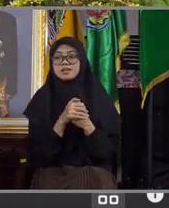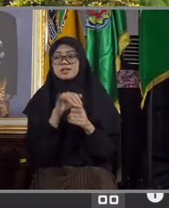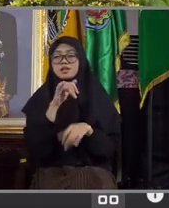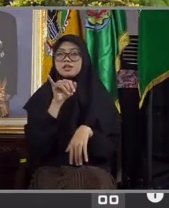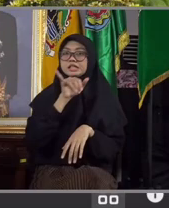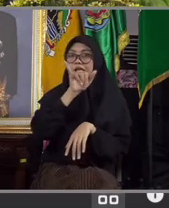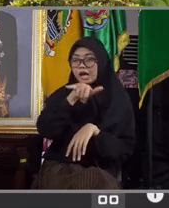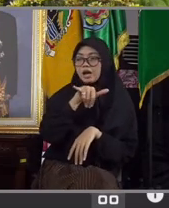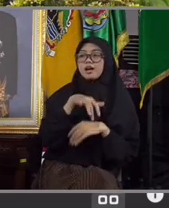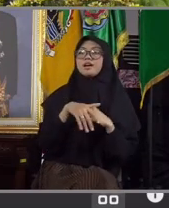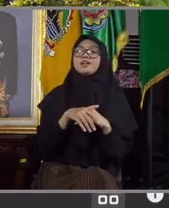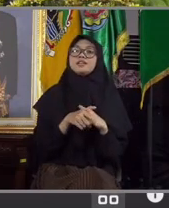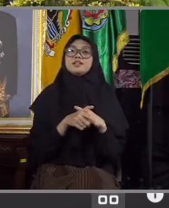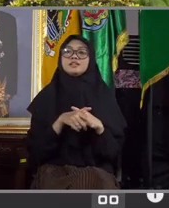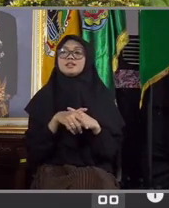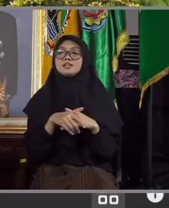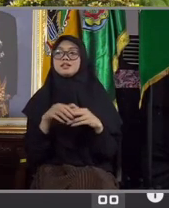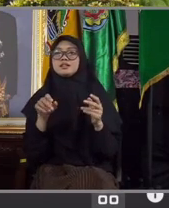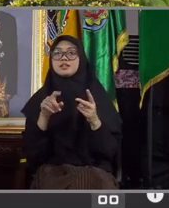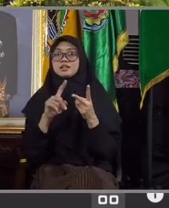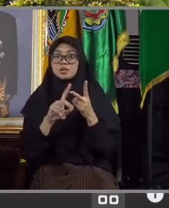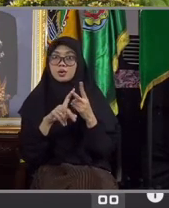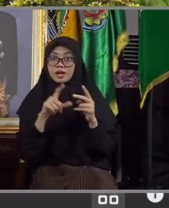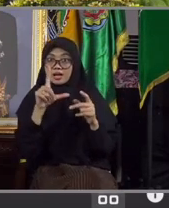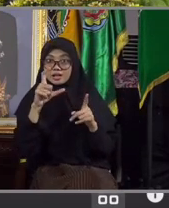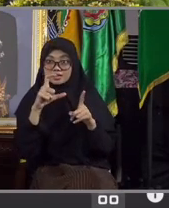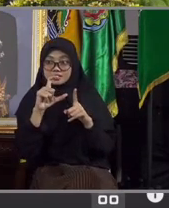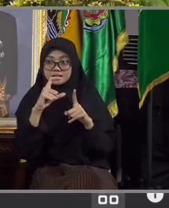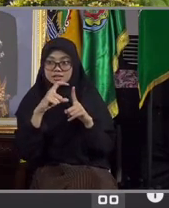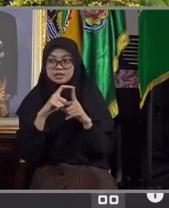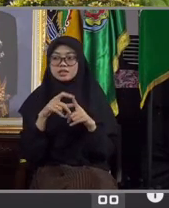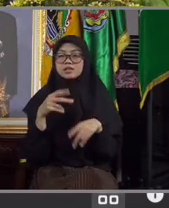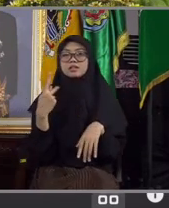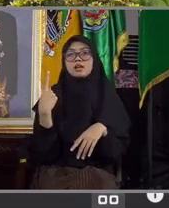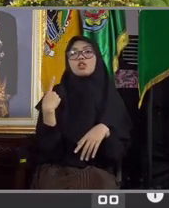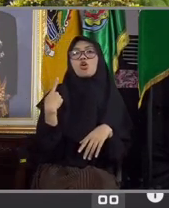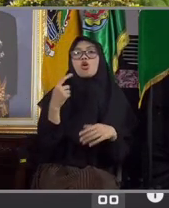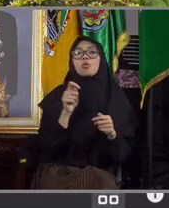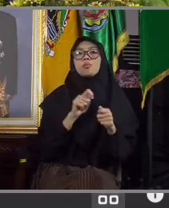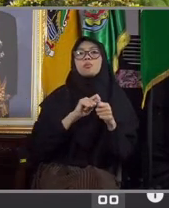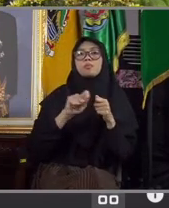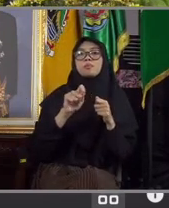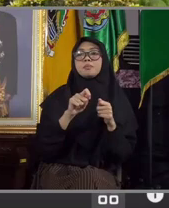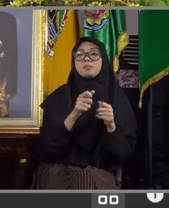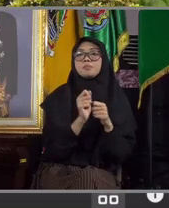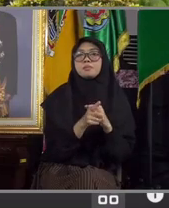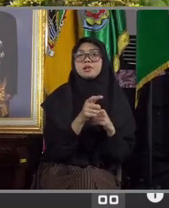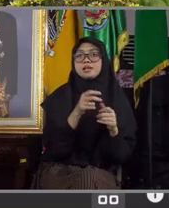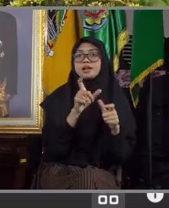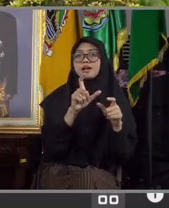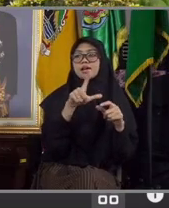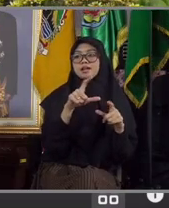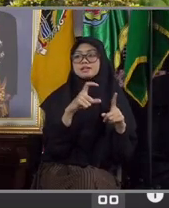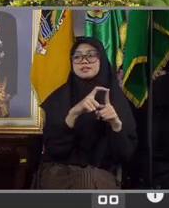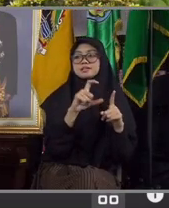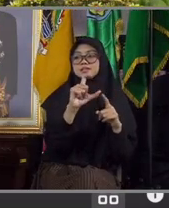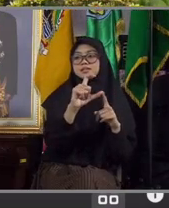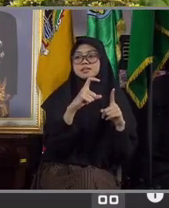Nggih. Terus sama LCD. Iya, pengadaan untuk LCD-nya. Sudah pernah diusulkan Pak Wali Kota?